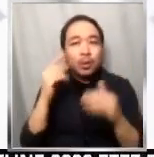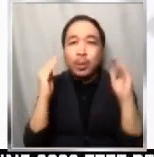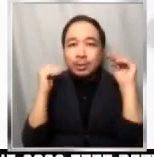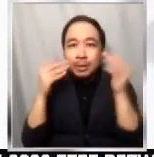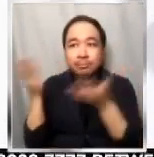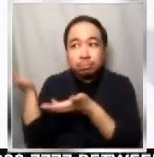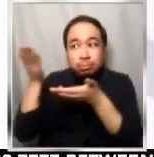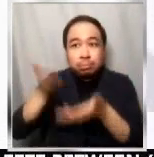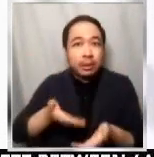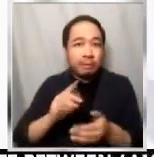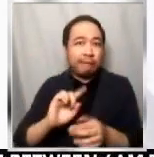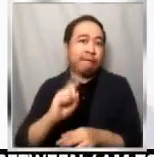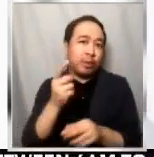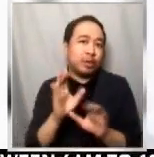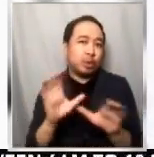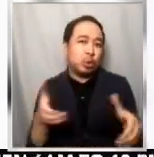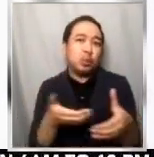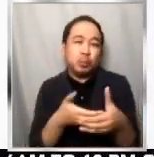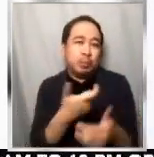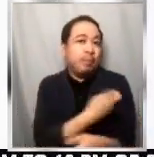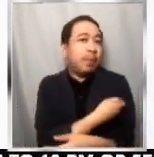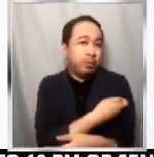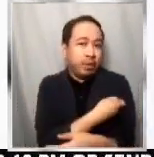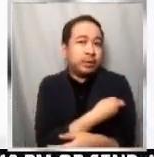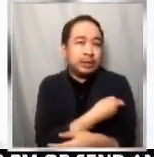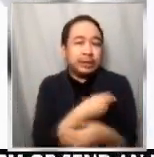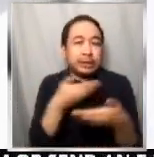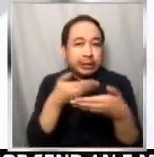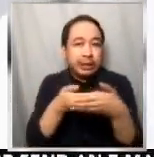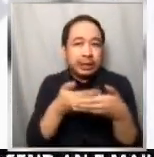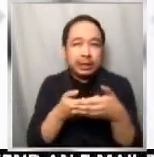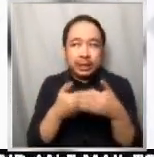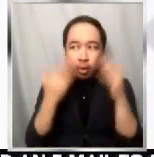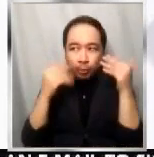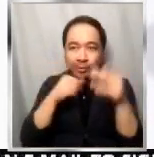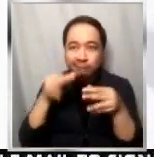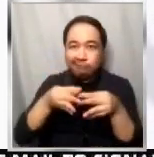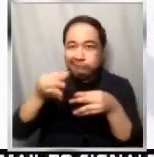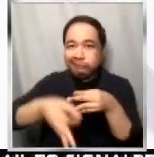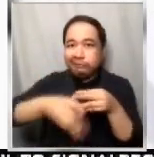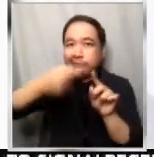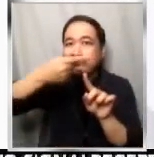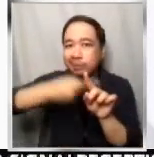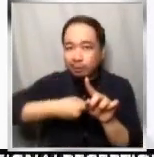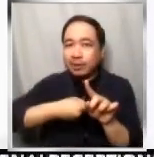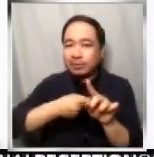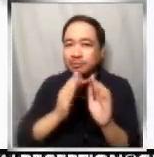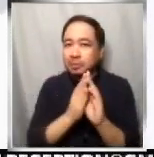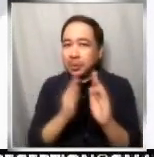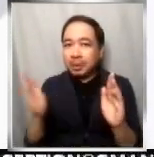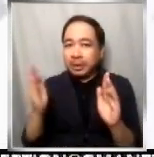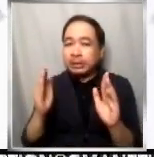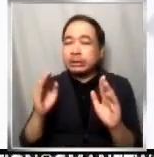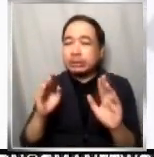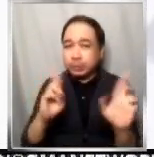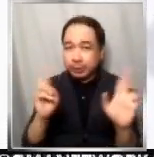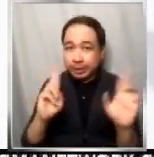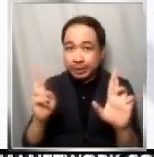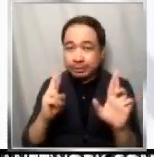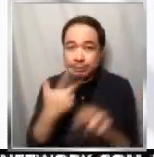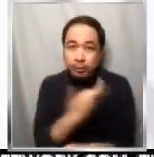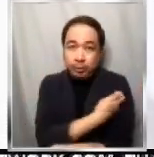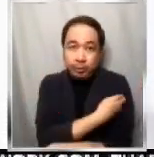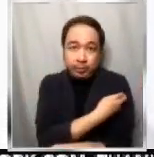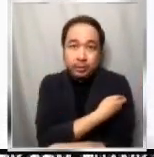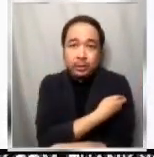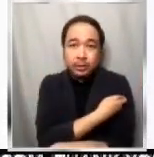So hopefully hindi abutin ng isang buwan din, no? Within okay. 1 month. Oo, so yun naman, ang gusto